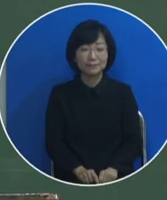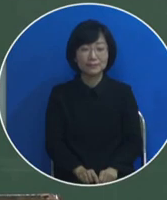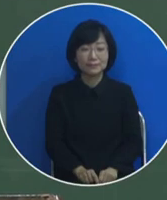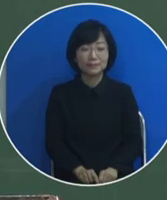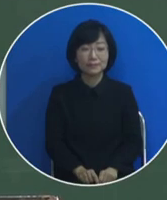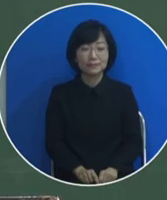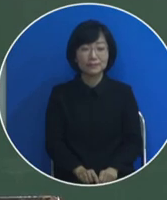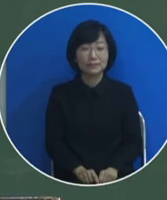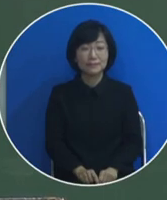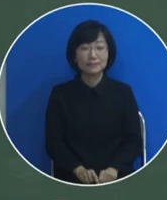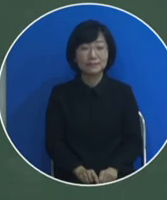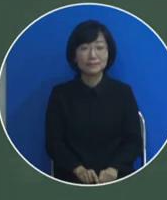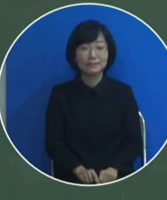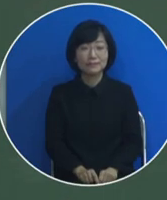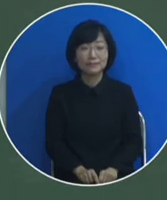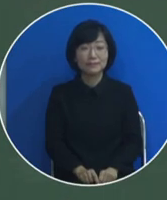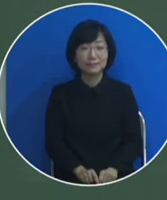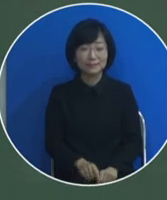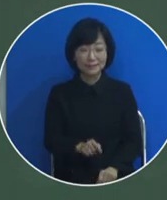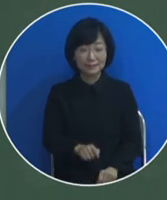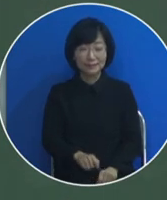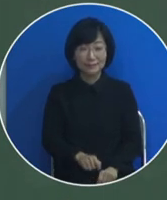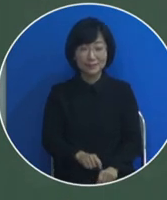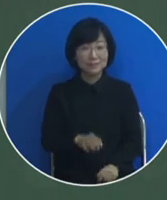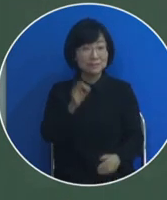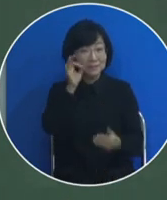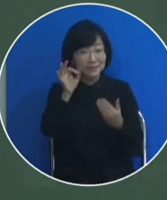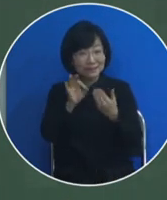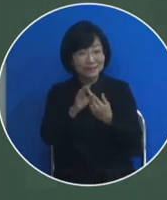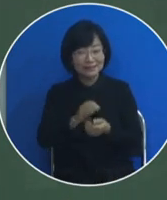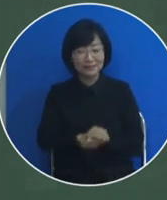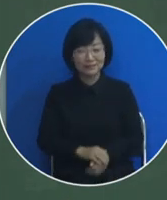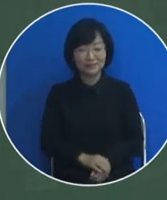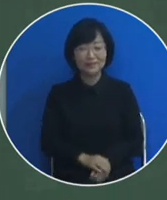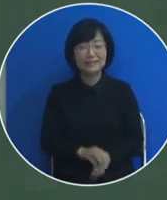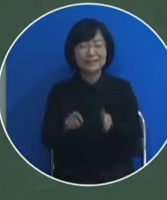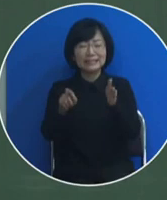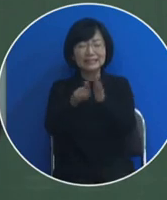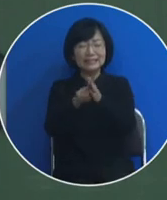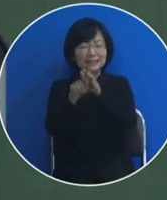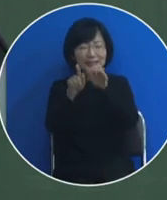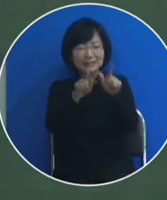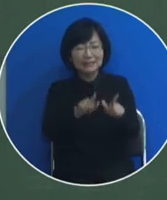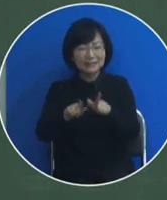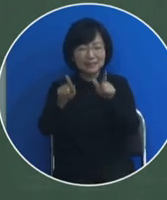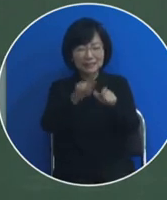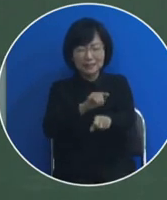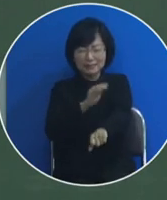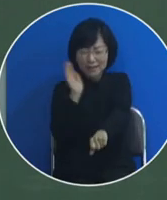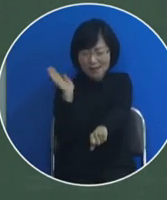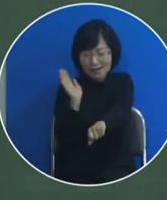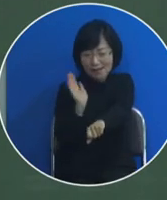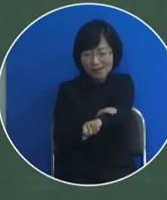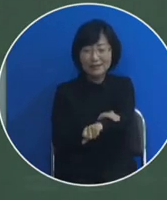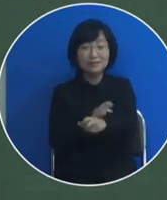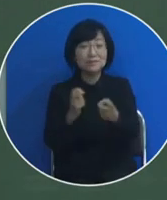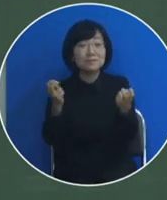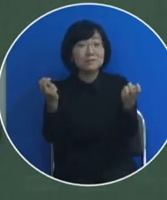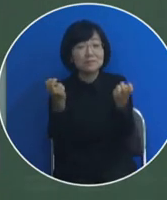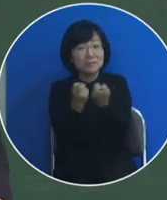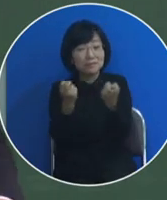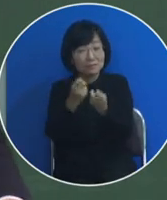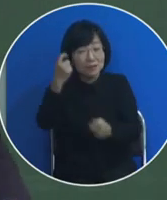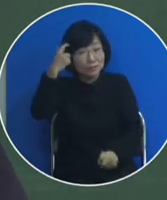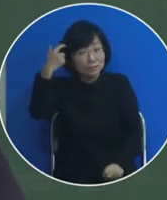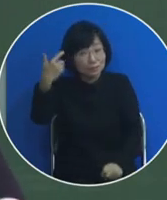어떻게 하면은 신앙생활을 잘한 겁니까? 이렇게 물으면 얼른 대답하기 힘이 들죠. That if you ask, what can we do to live our walk of faith well, then it's